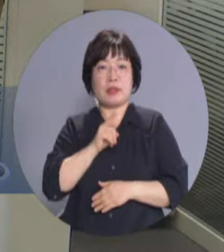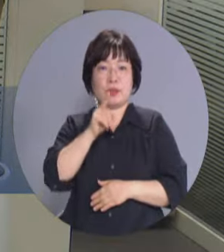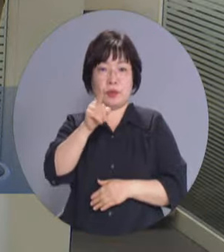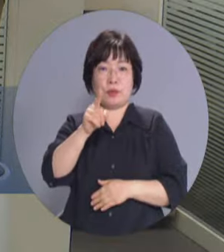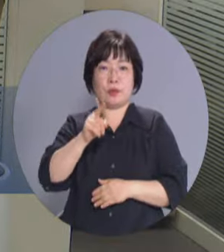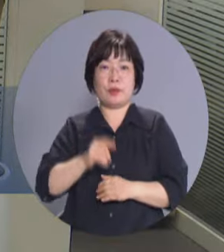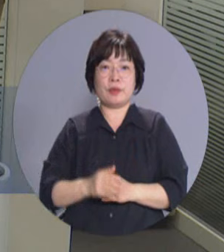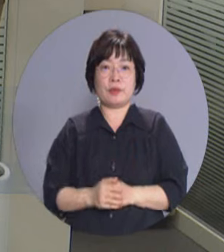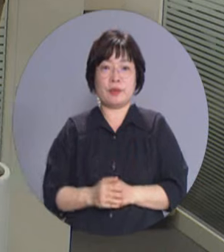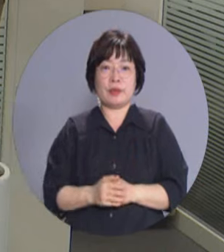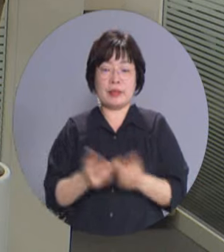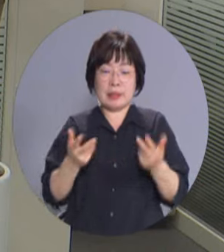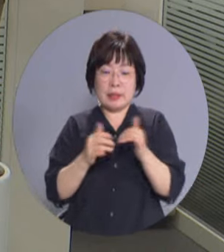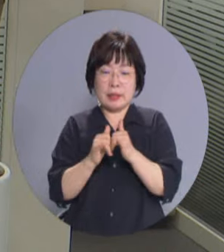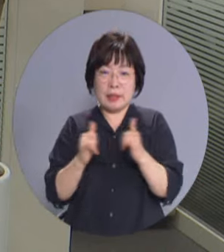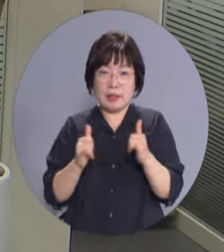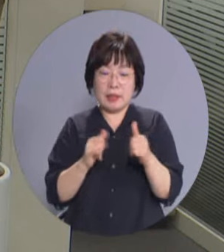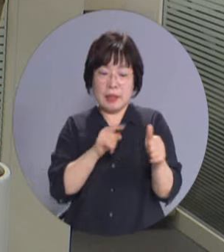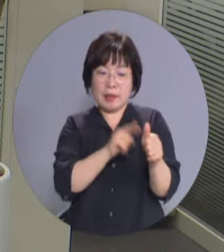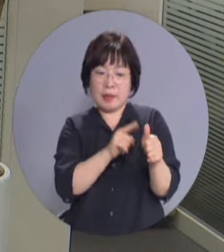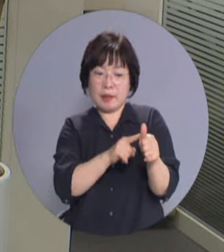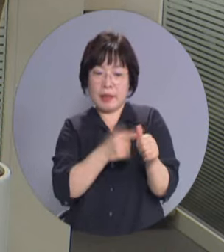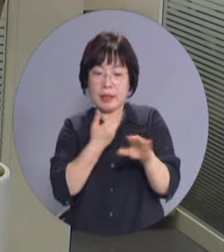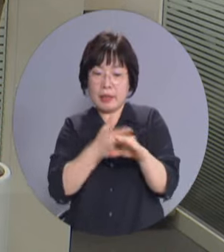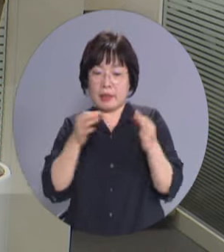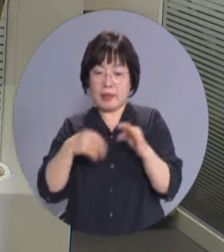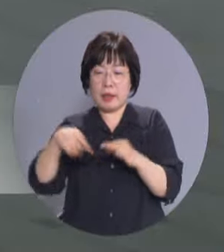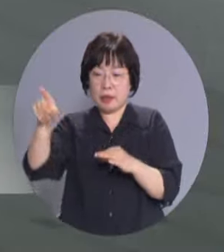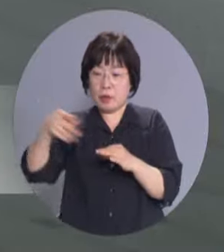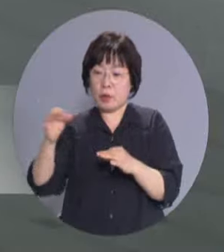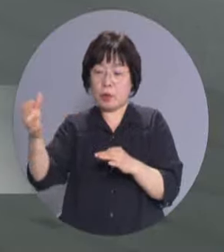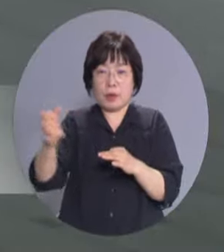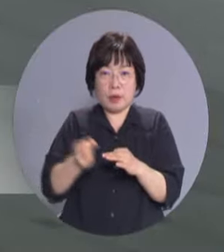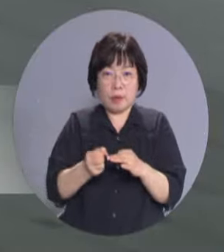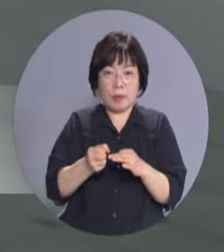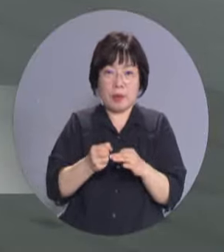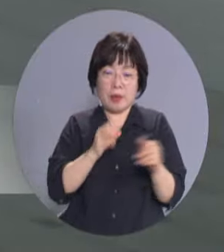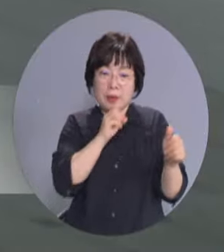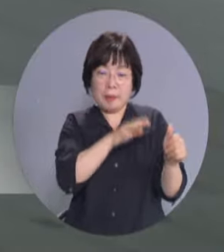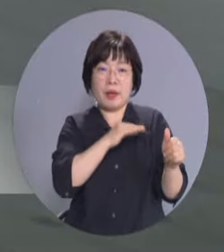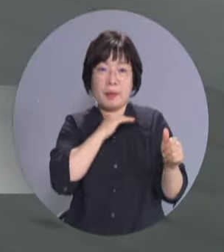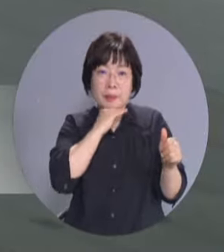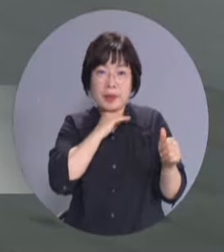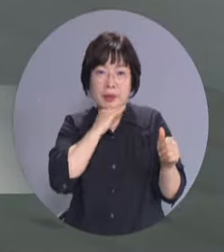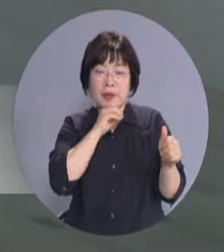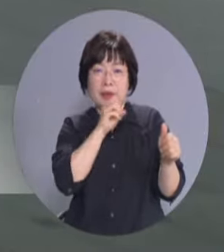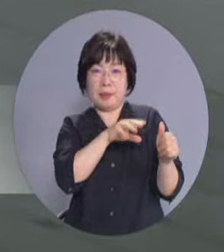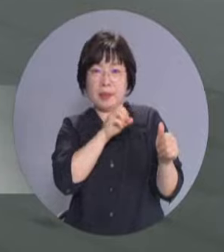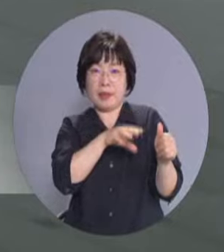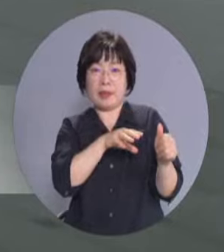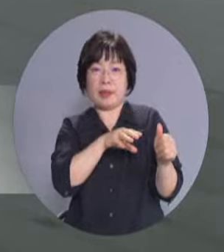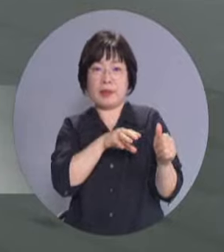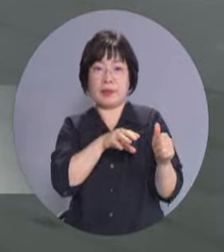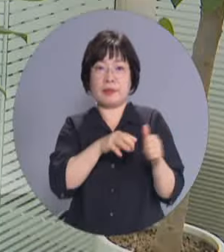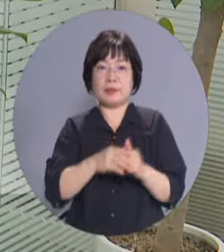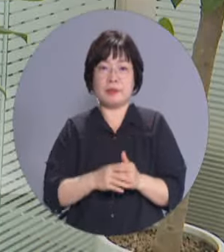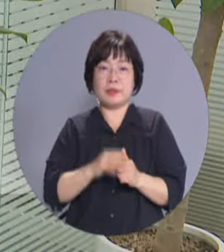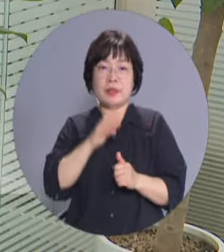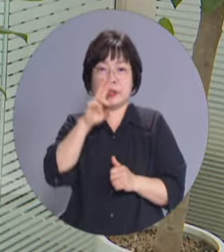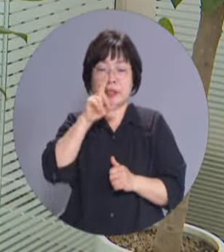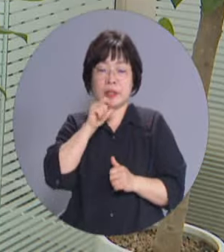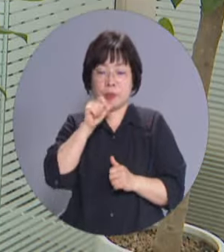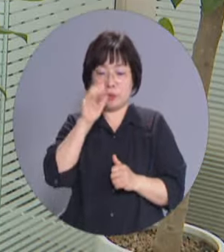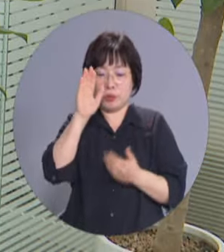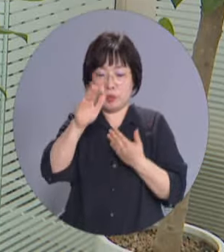하고 은행직원은이 남성에게 다른 금고에서 현금을 가져오겠다고 둘러대며 현장을 떠나지 못하게 막았고